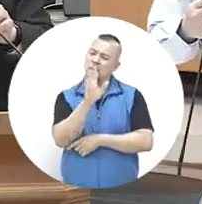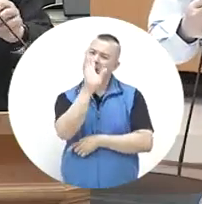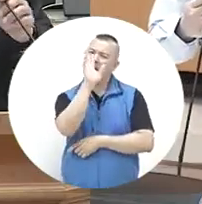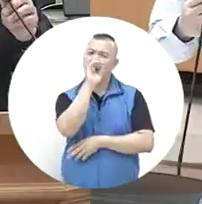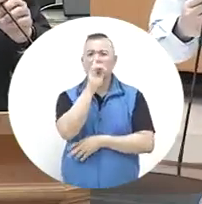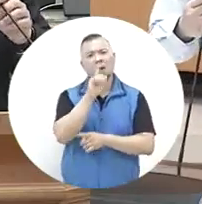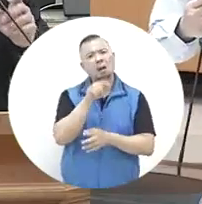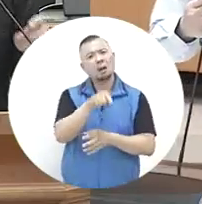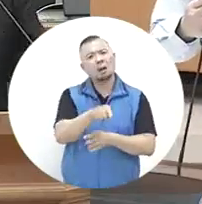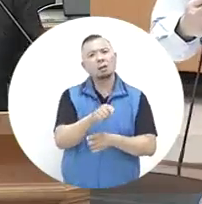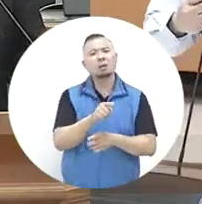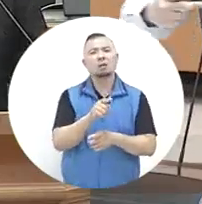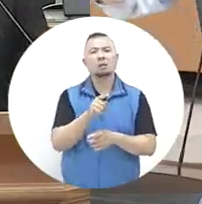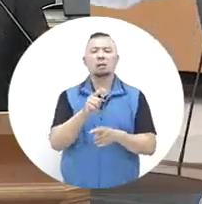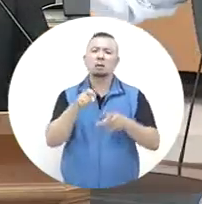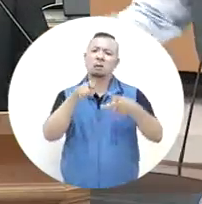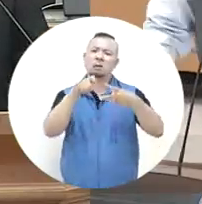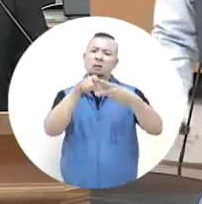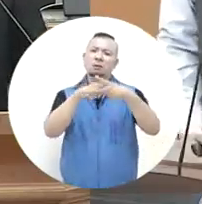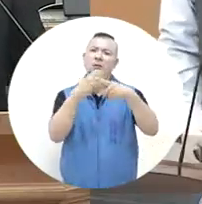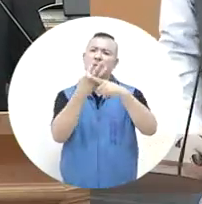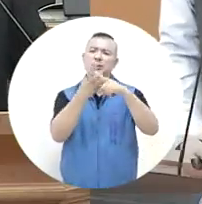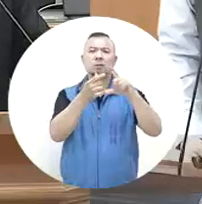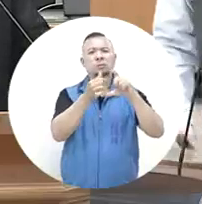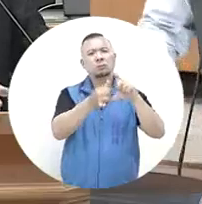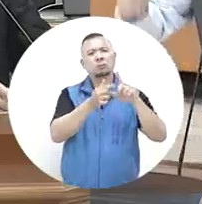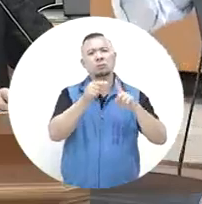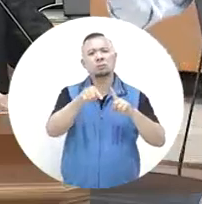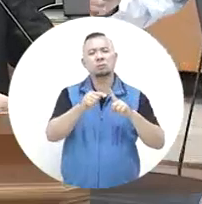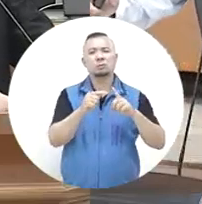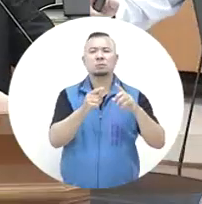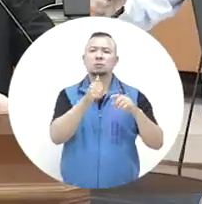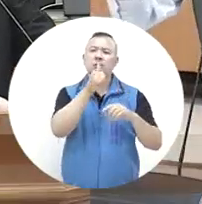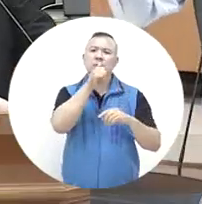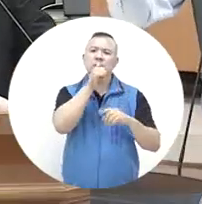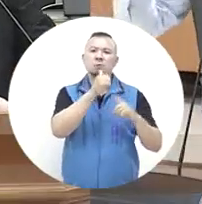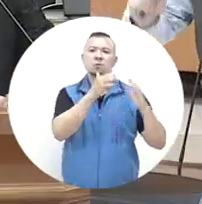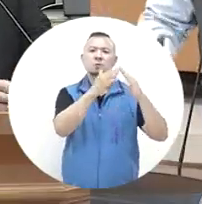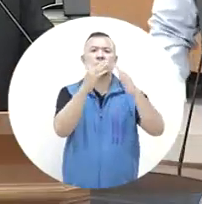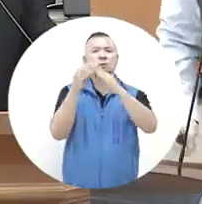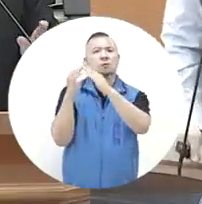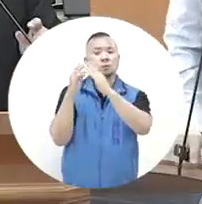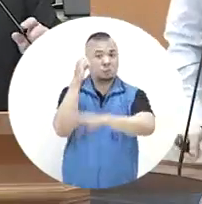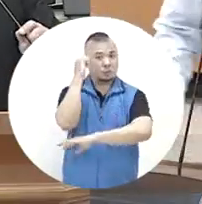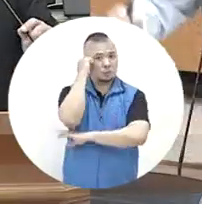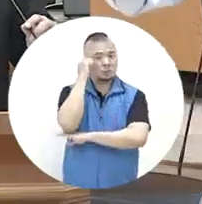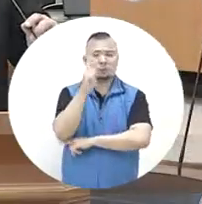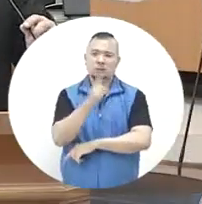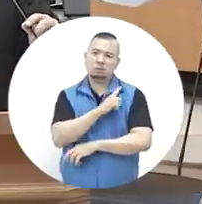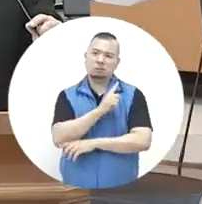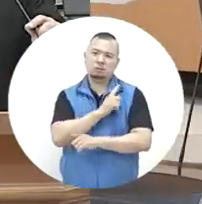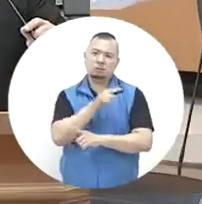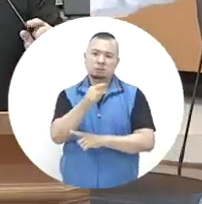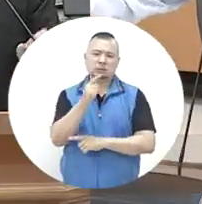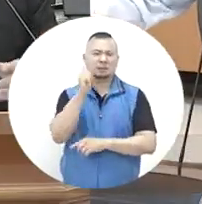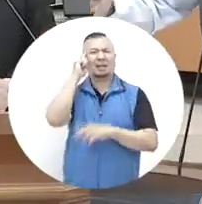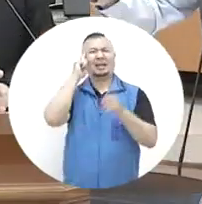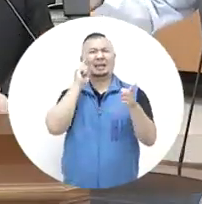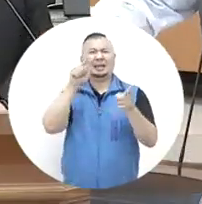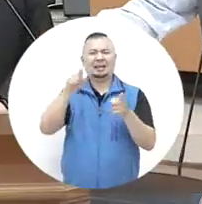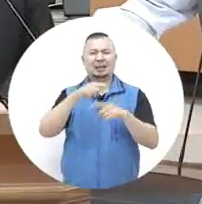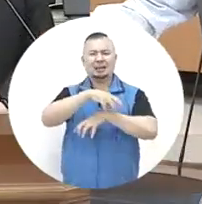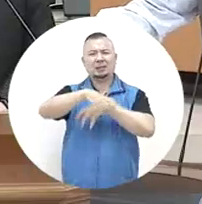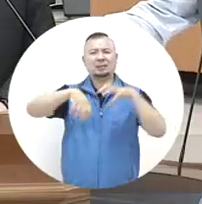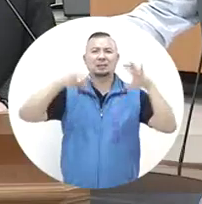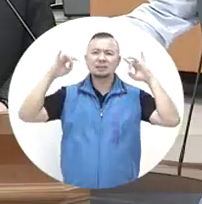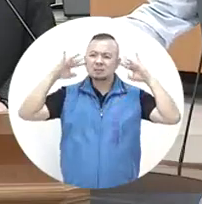在工业区那边，然后再来嫌人家工厂吵。我要跟市长报告，那个民众不是住在工业区，那是因为老旧